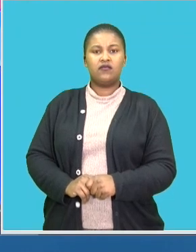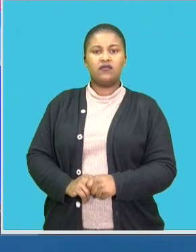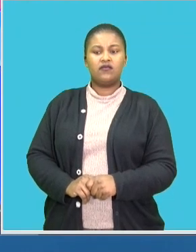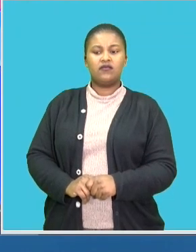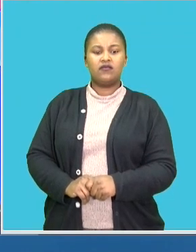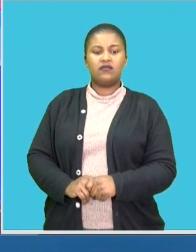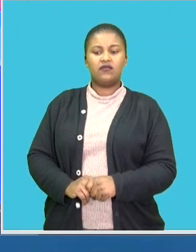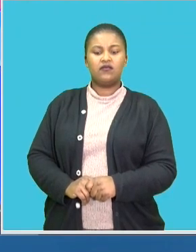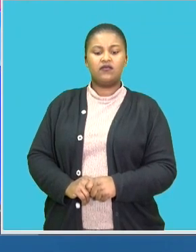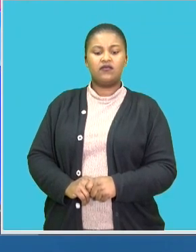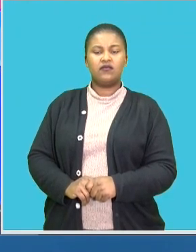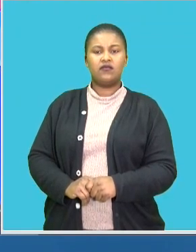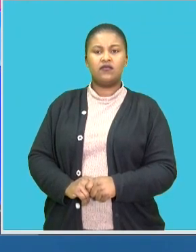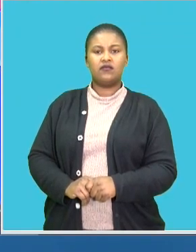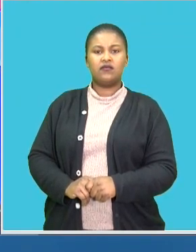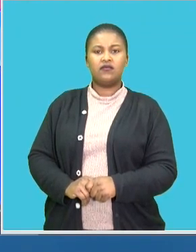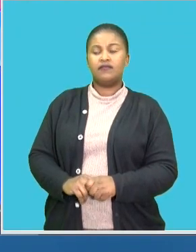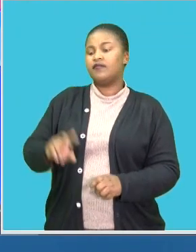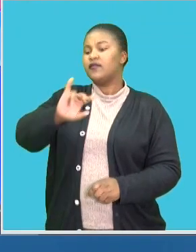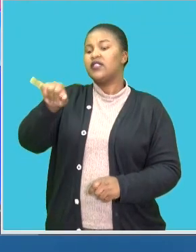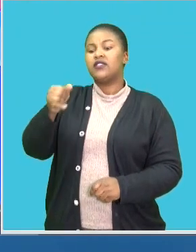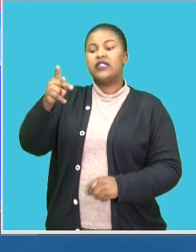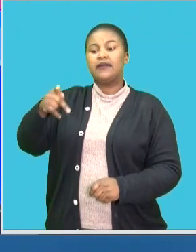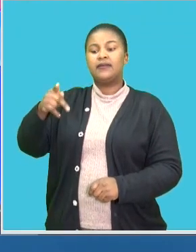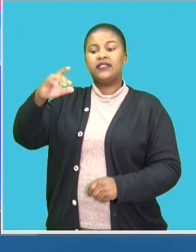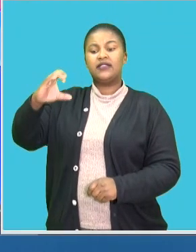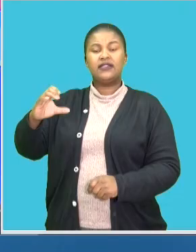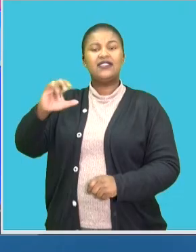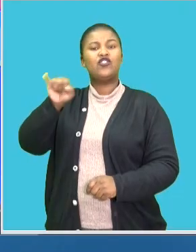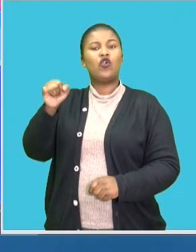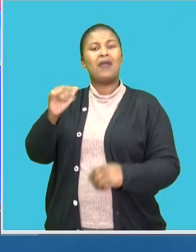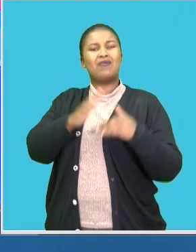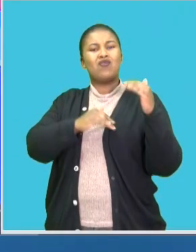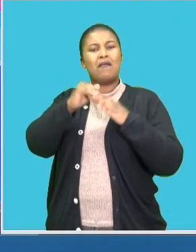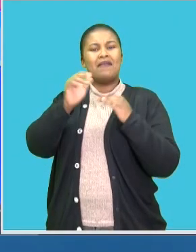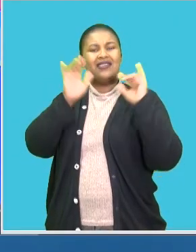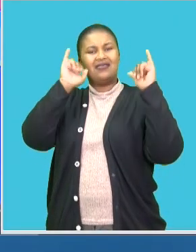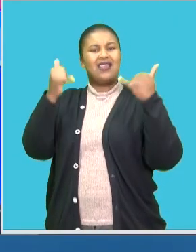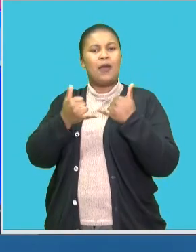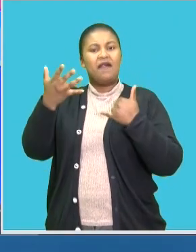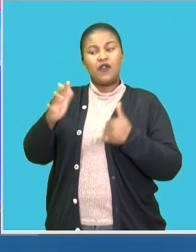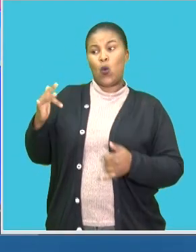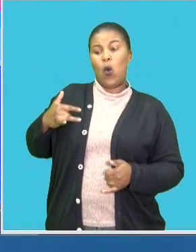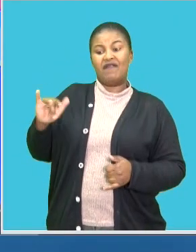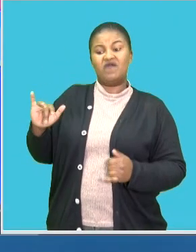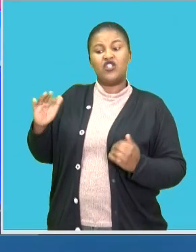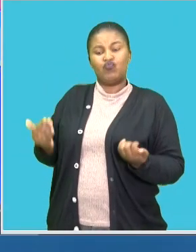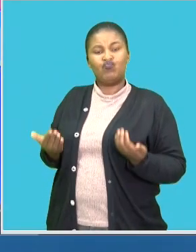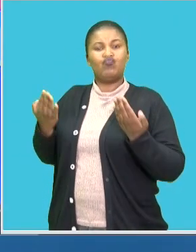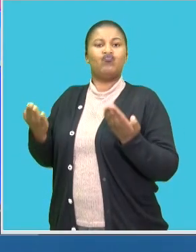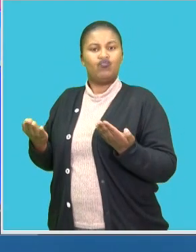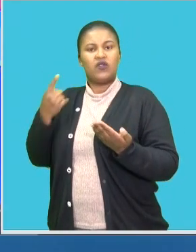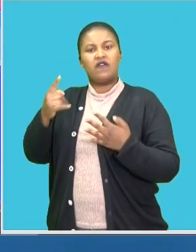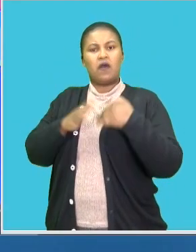Iqumrhu lophuhliso lwezindlu likamasipala wesixeko saseGoli iJoburg Property Company linikezele ngokusesikweni umsebenzi wolwakhiwo